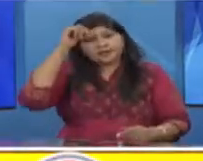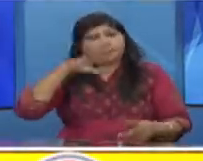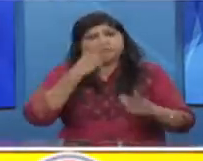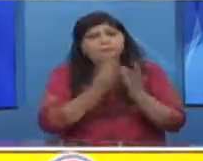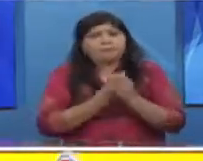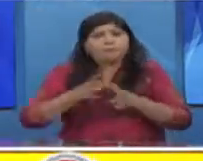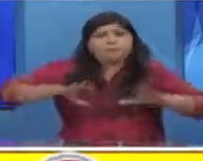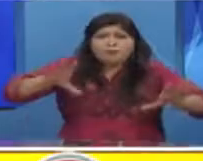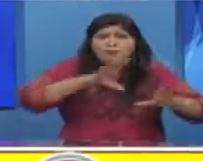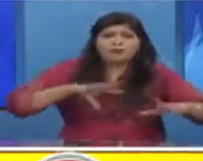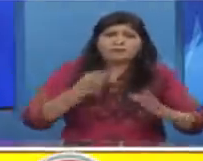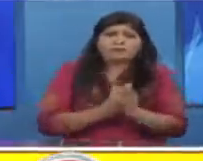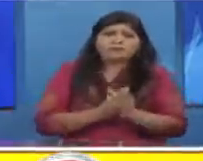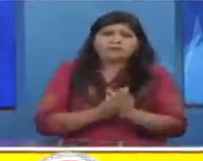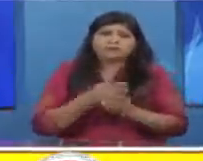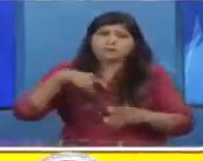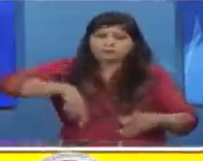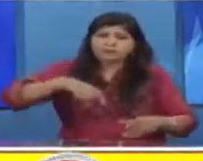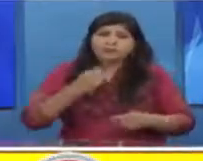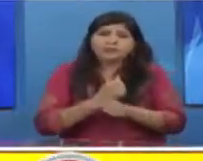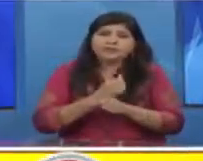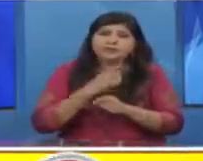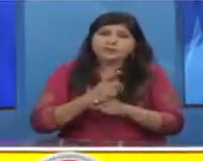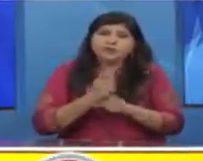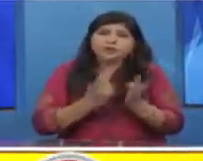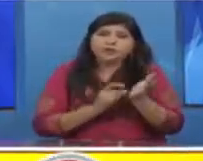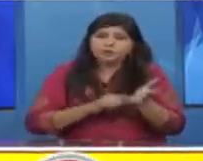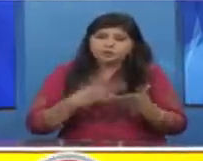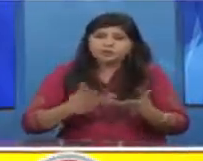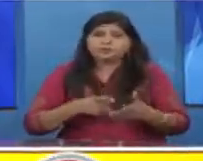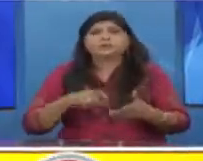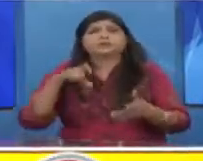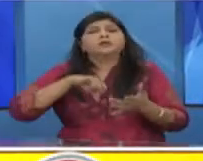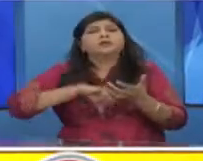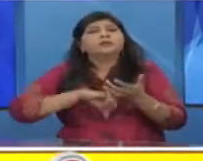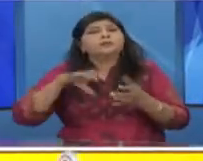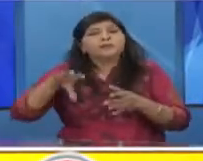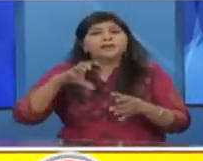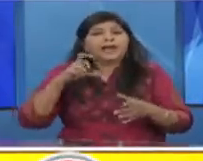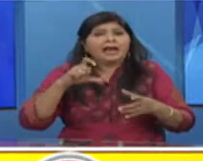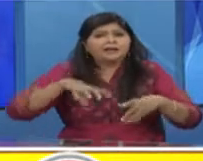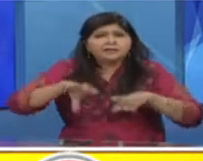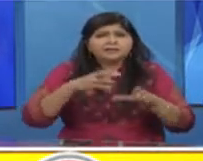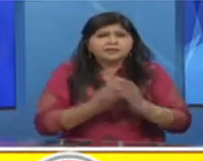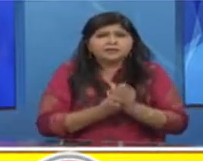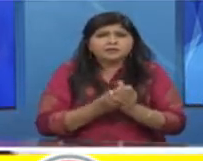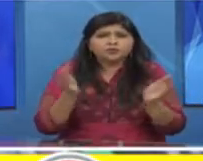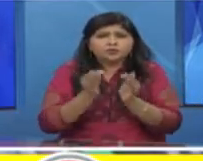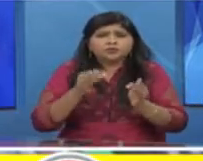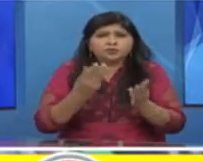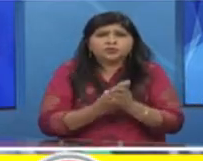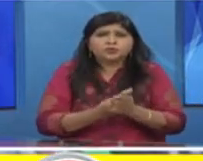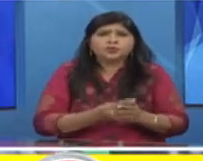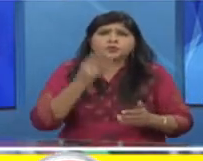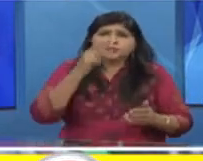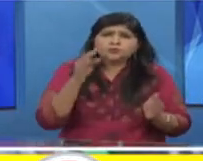शहरों में, केंद्र शासित प्रदेशों में, राजधानियों में, जिला केंद्रों में, छोटे छोटे टियर 2, टियर